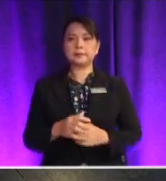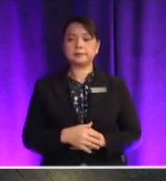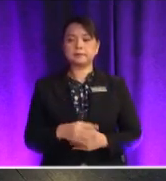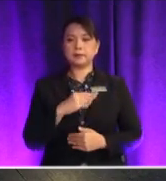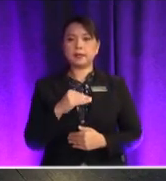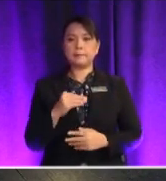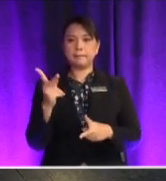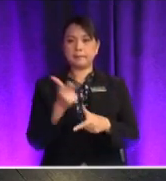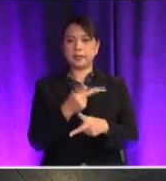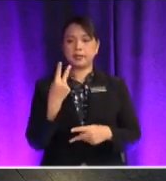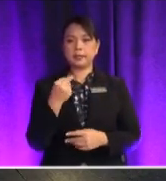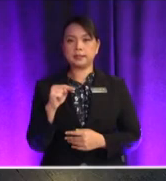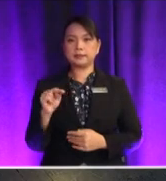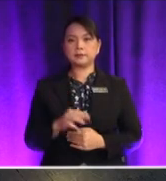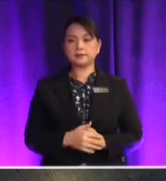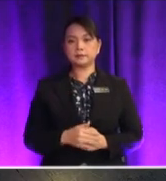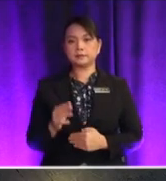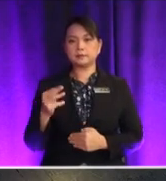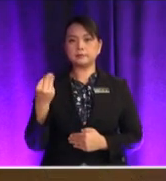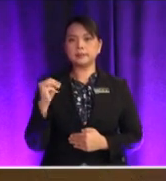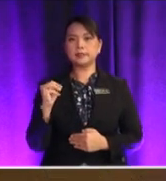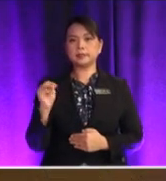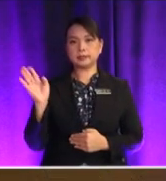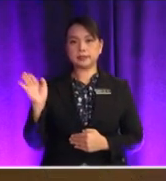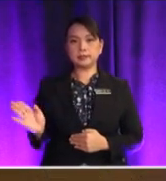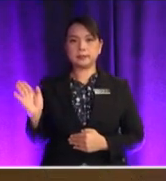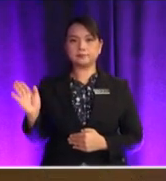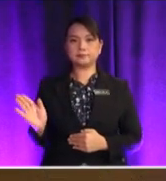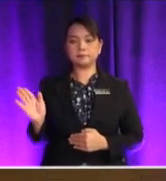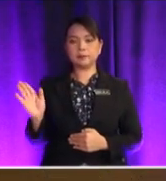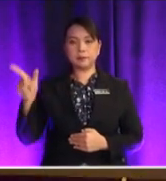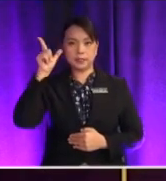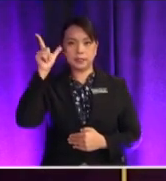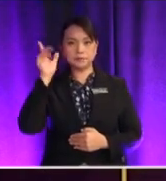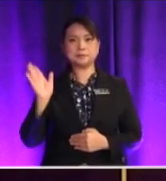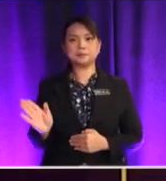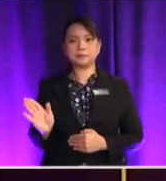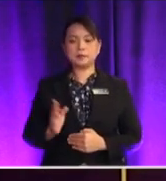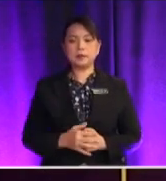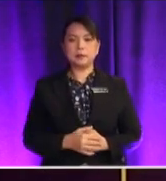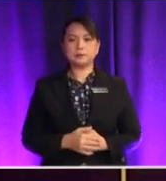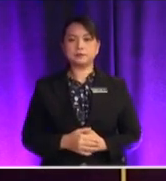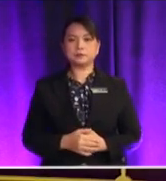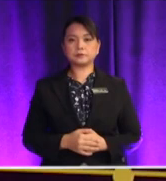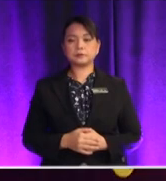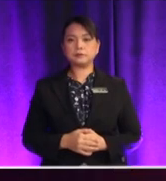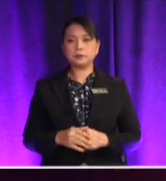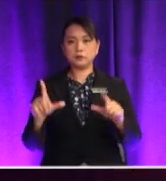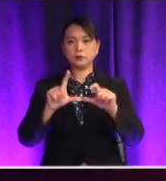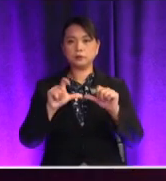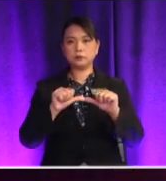adalah sawar, kamis dan ini adalah baju Punjabi. Okey, manakala bagi kaum lelaki pula, maksud saya